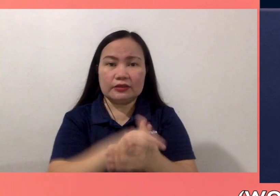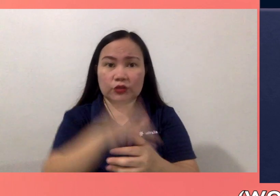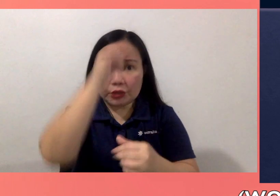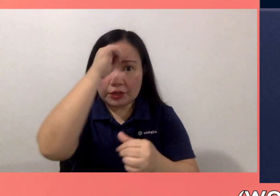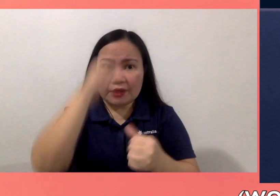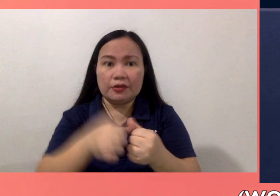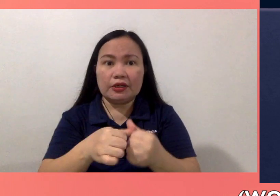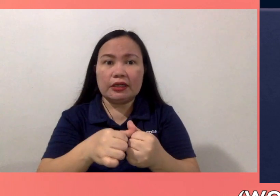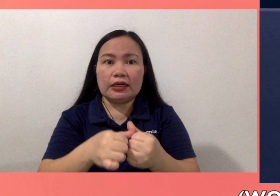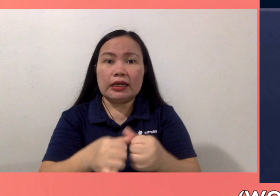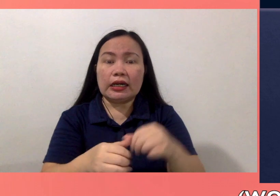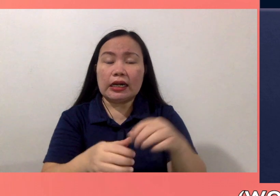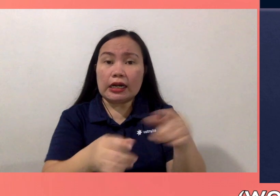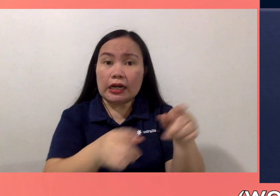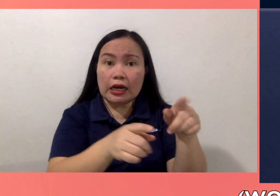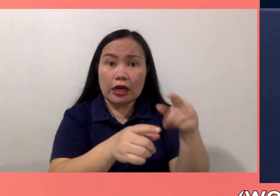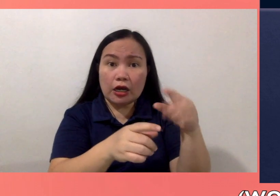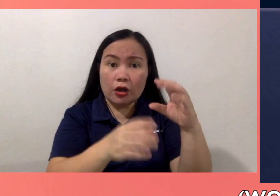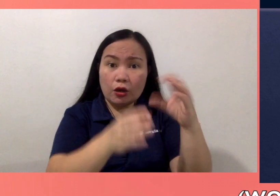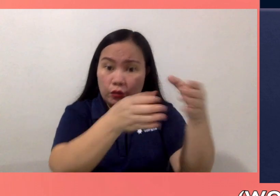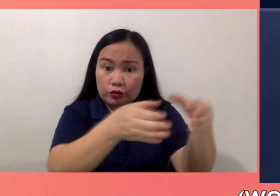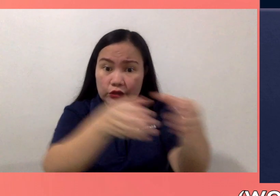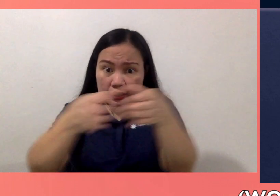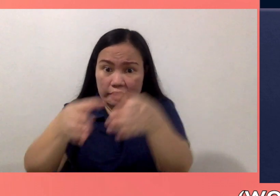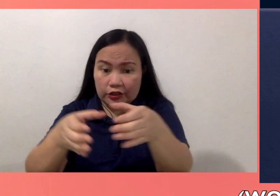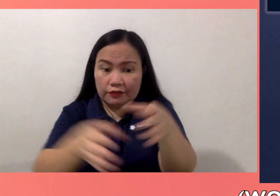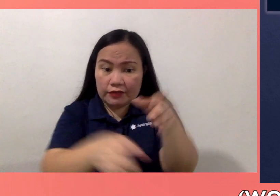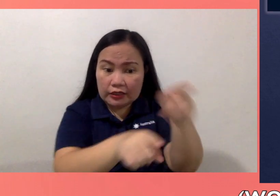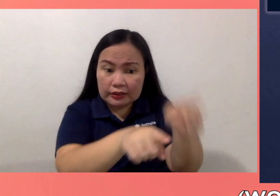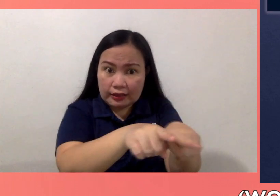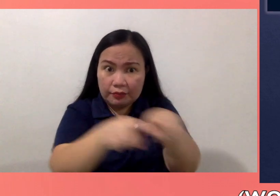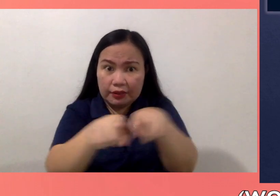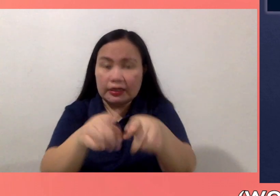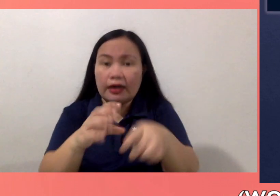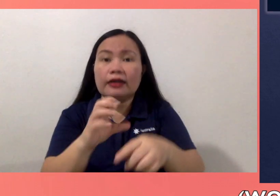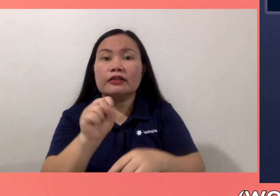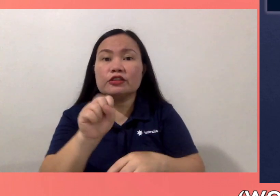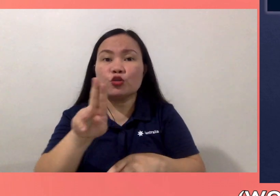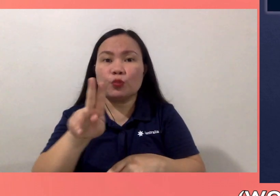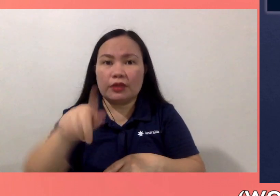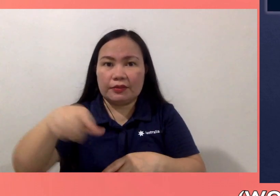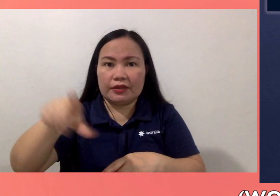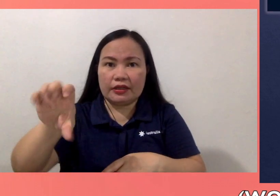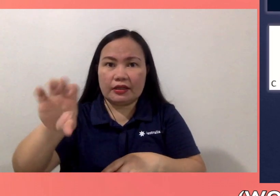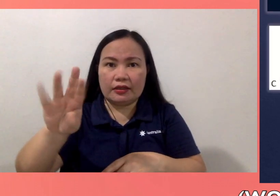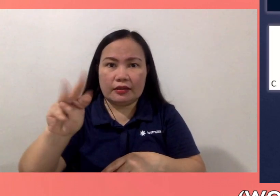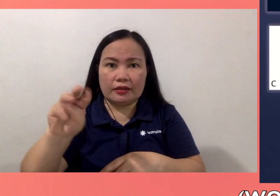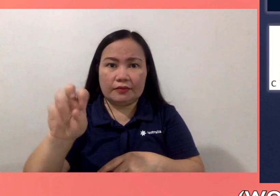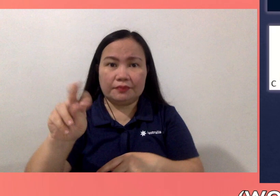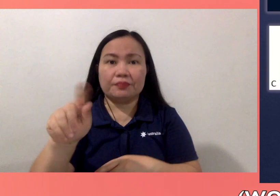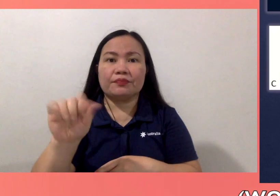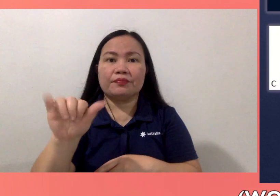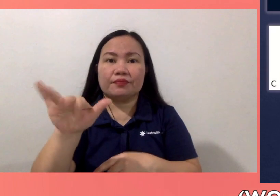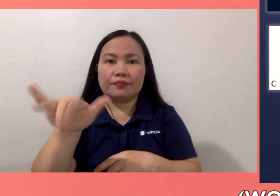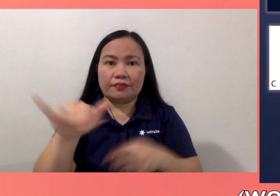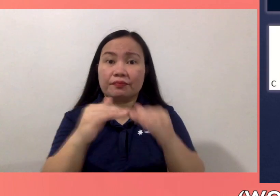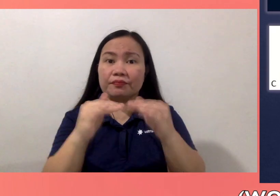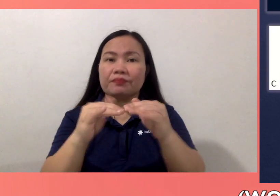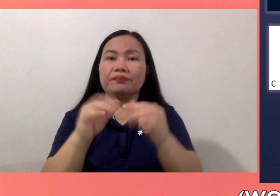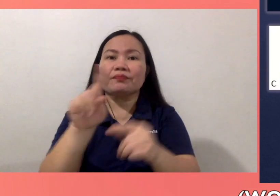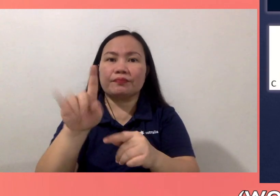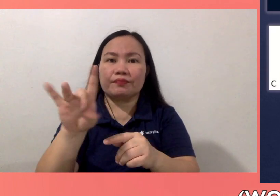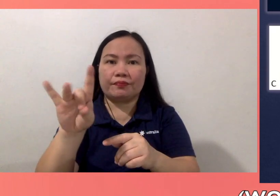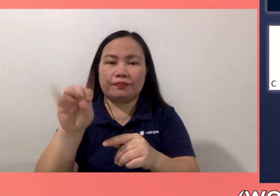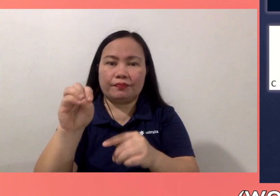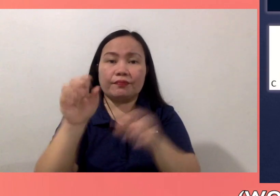natin, the consecutive angles are supplementary. Next, the diagonal bisect each